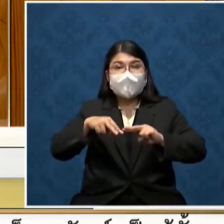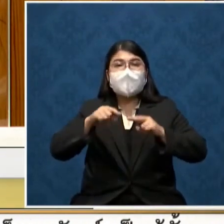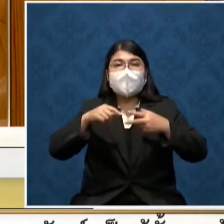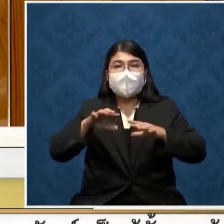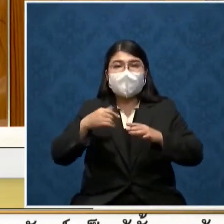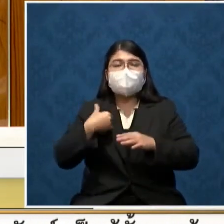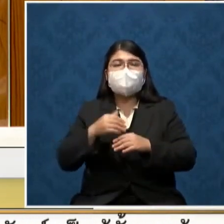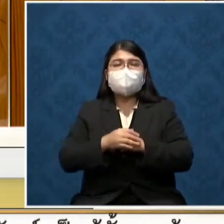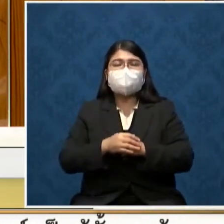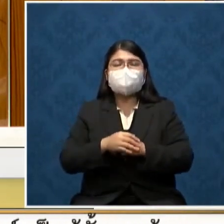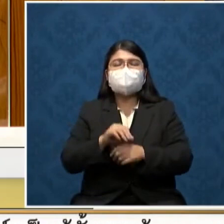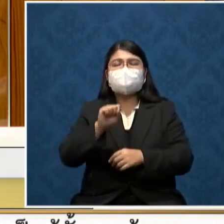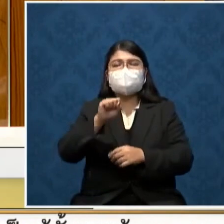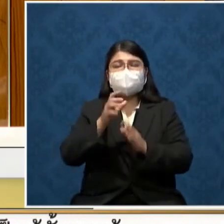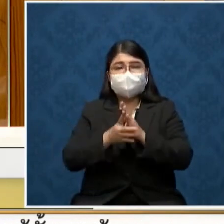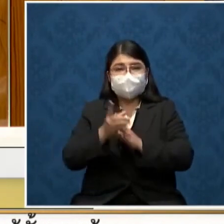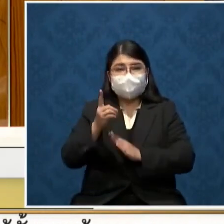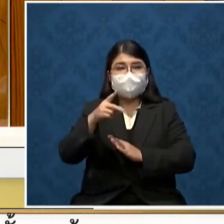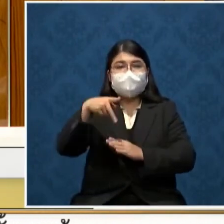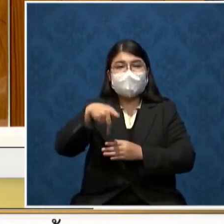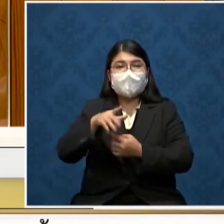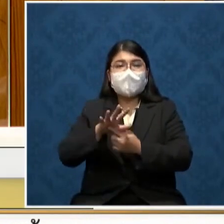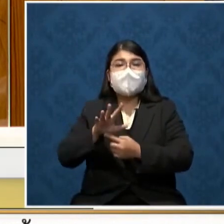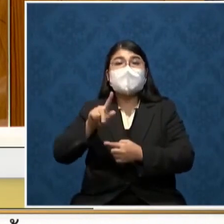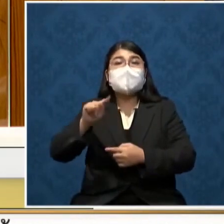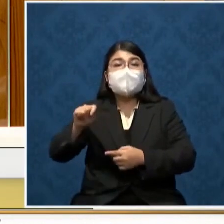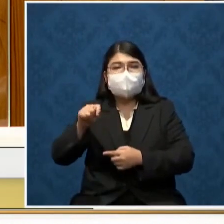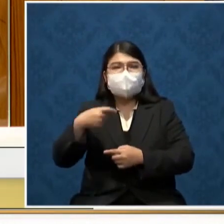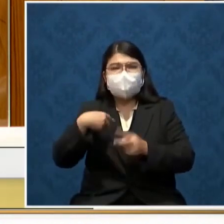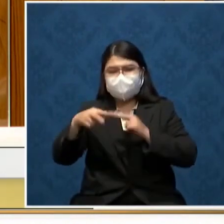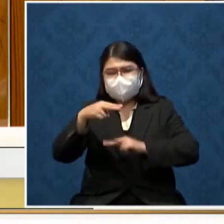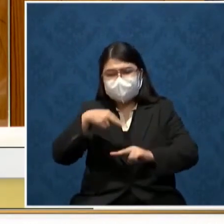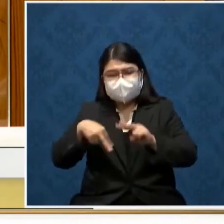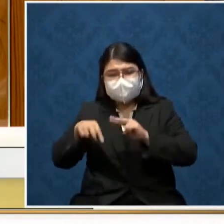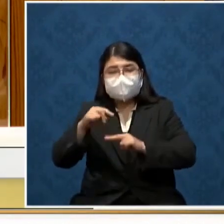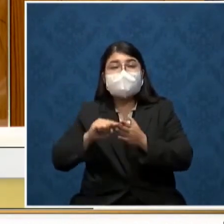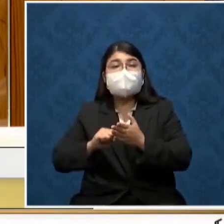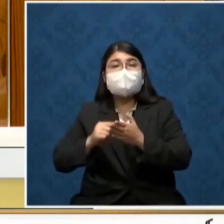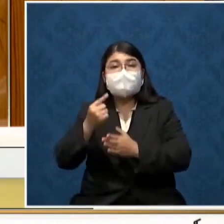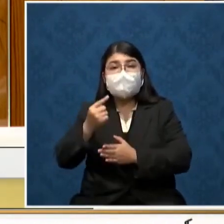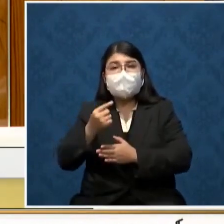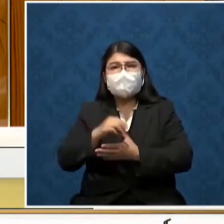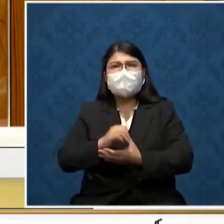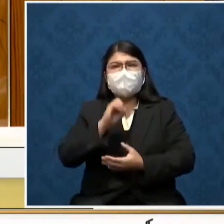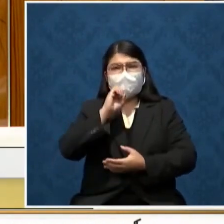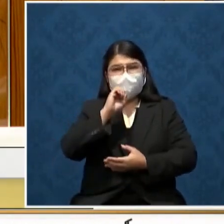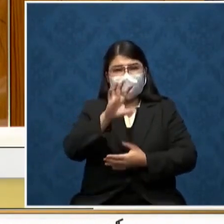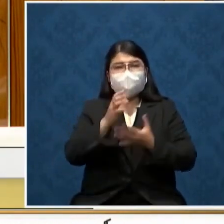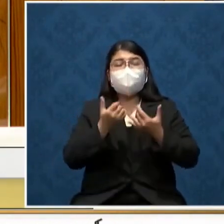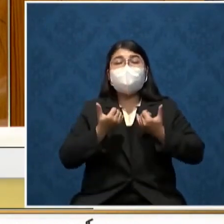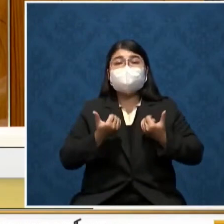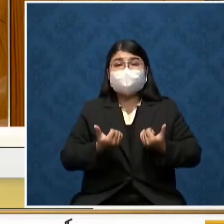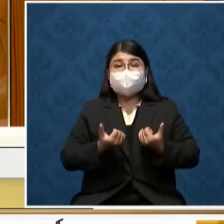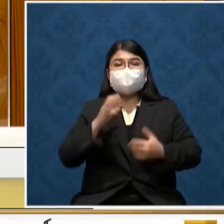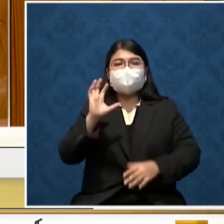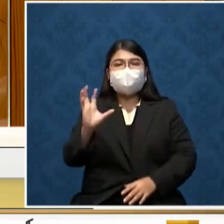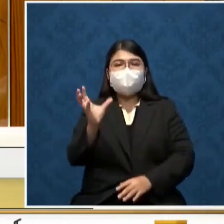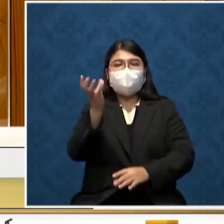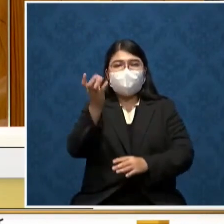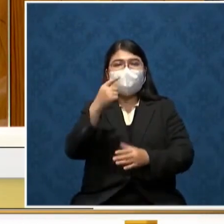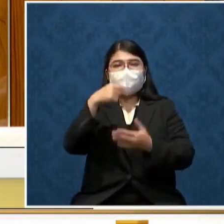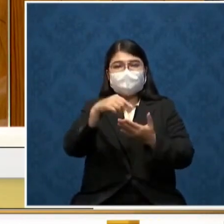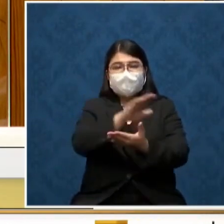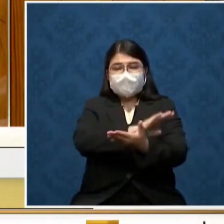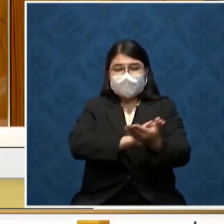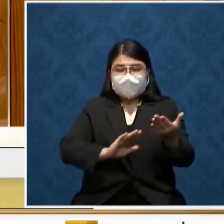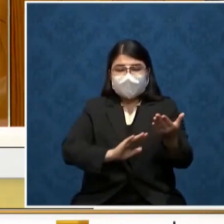าพัฒน์นะครับซึ่งก็ต้องพิจารณากันเป็นการเบื้องต้นนะครับว่านวัตกรรมของโลกของประเทศนะครับและการ